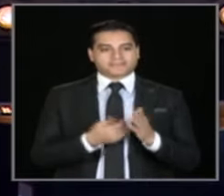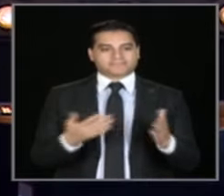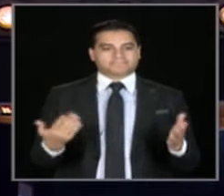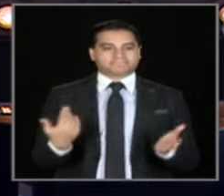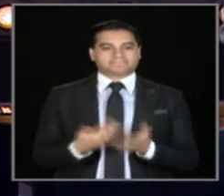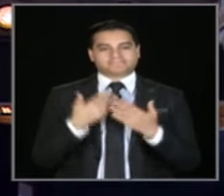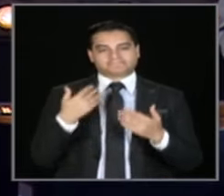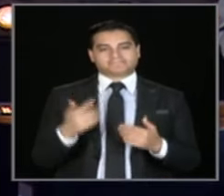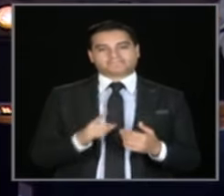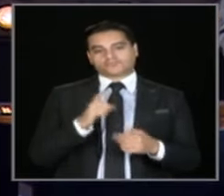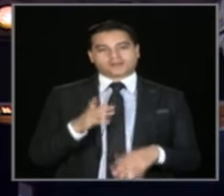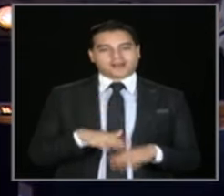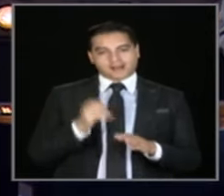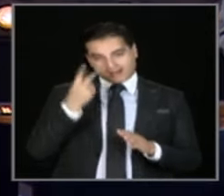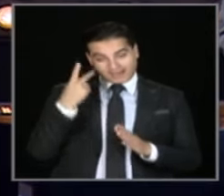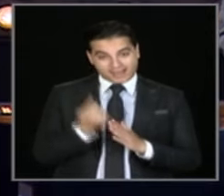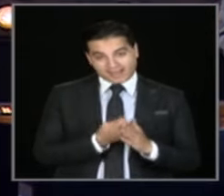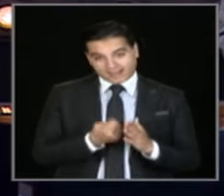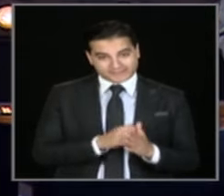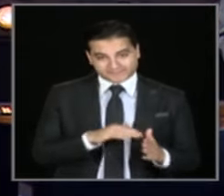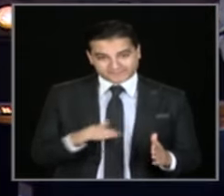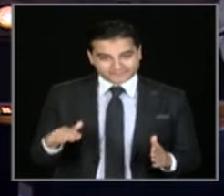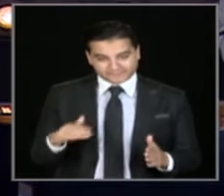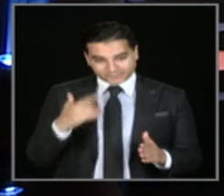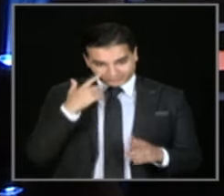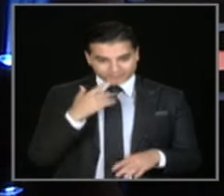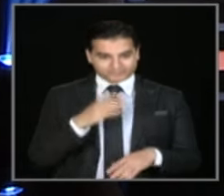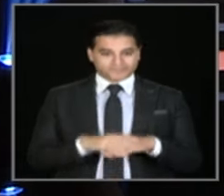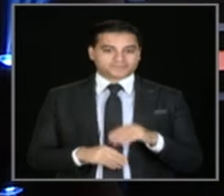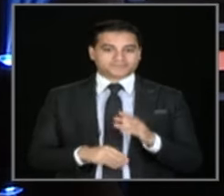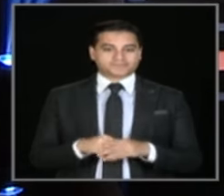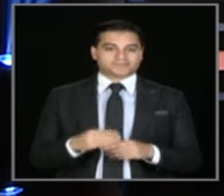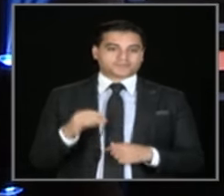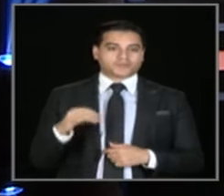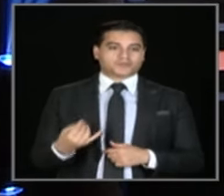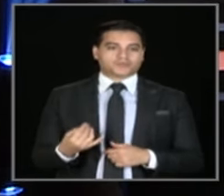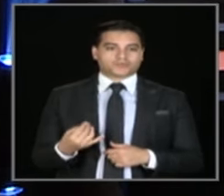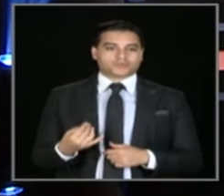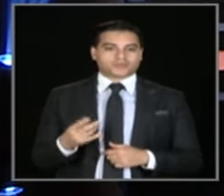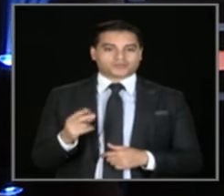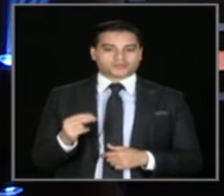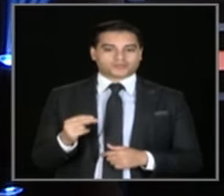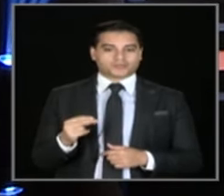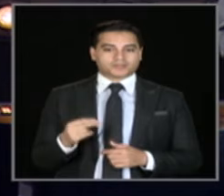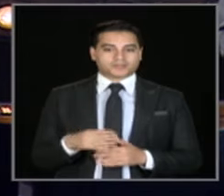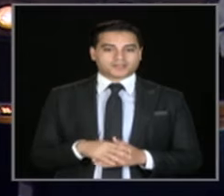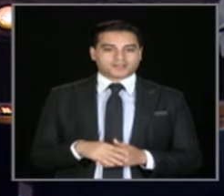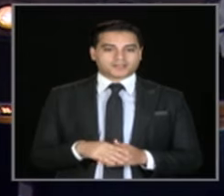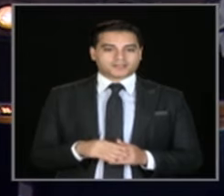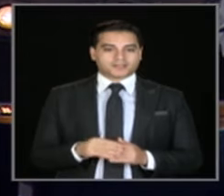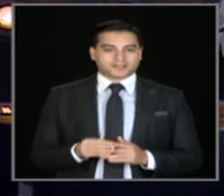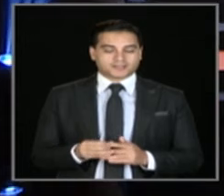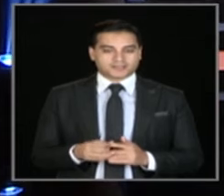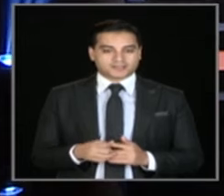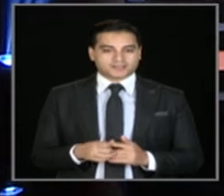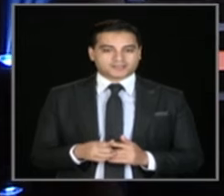ادب. سؤال في الادب يا غرناط. جوكر. سؤال طبعا بـ20 نقطه. ليه كل مره نقطة. كل مره